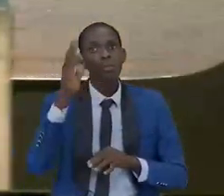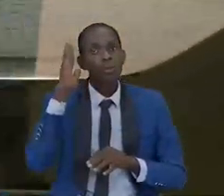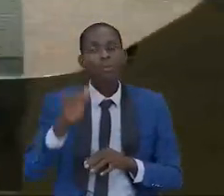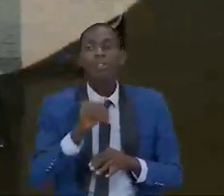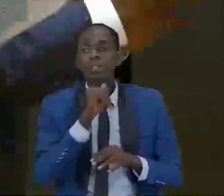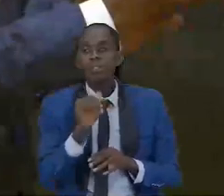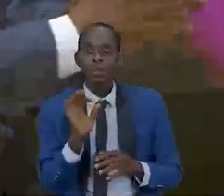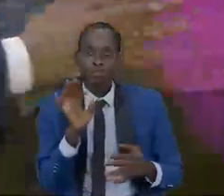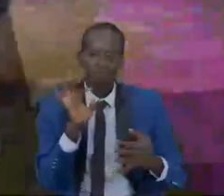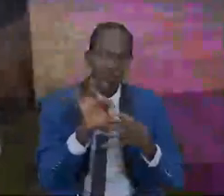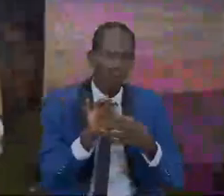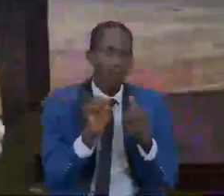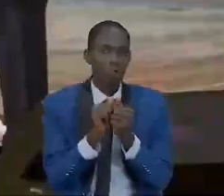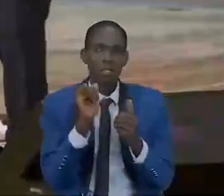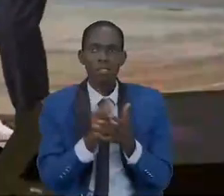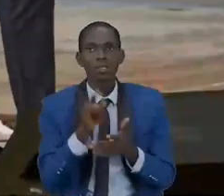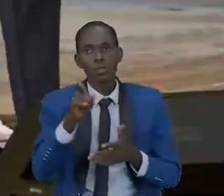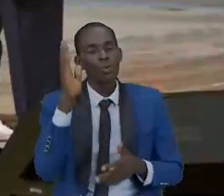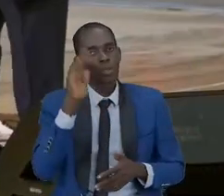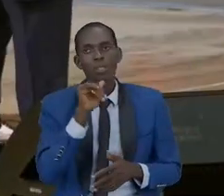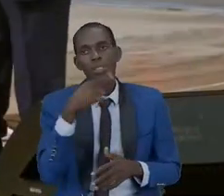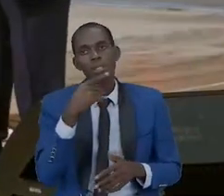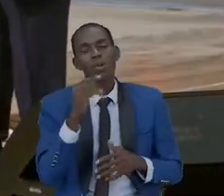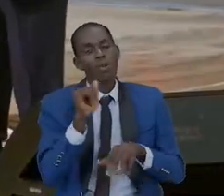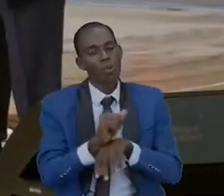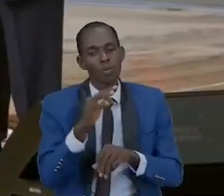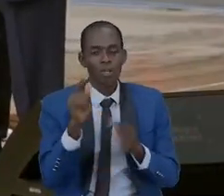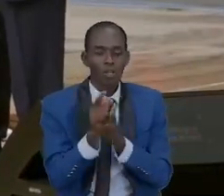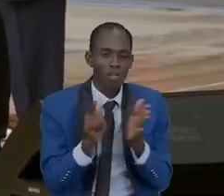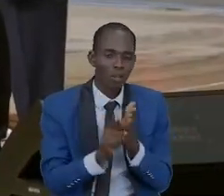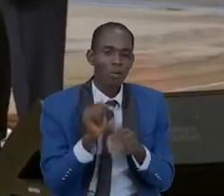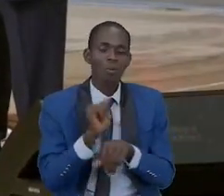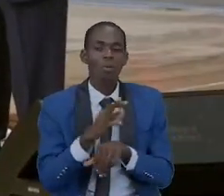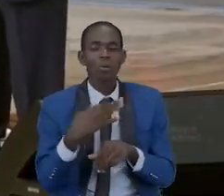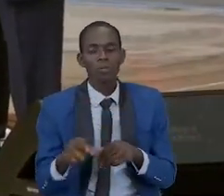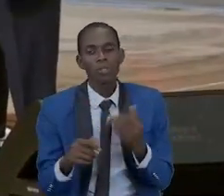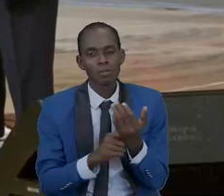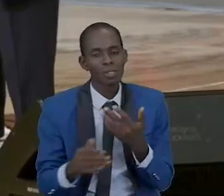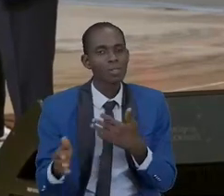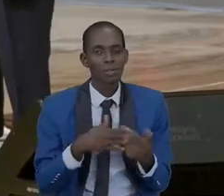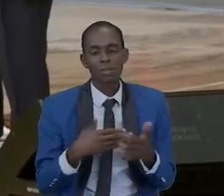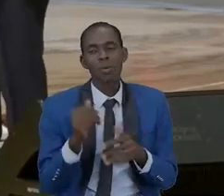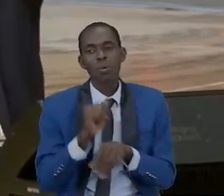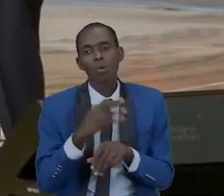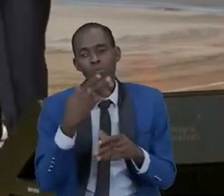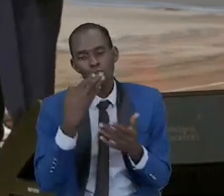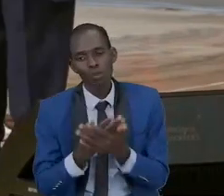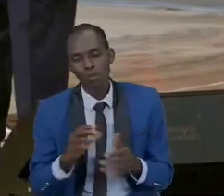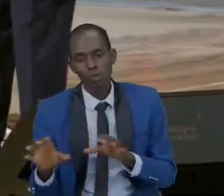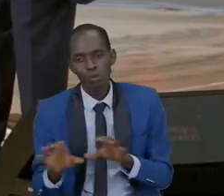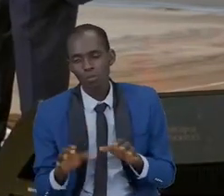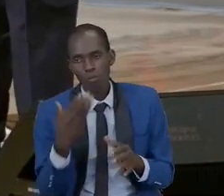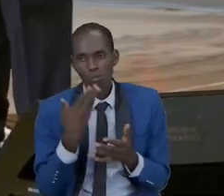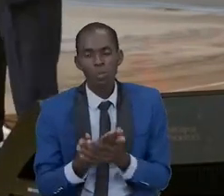vous allez vous rappeler que vous n'allez pas vous j'ai lancé sur vous n'avez pas de les heures de la chair les oeuvres de la loi les oeuvres que tout